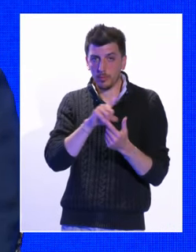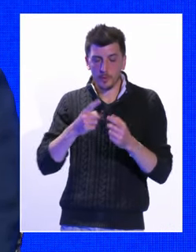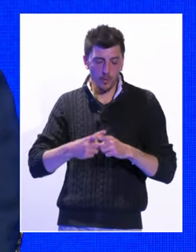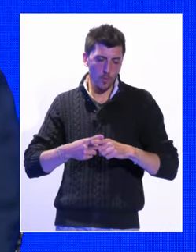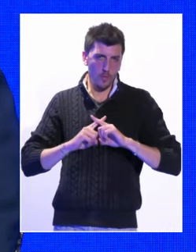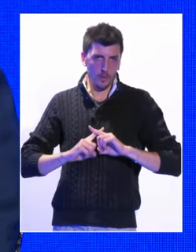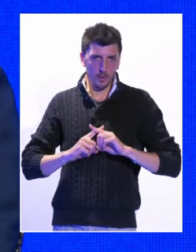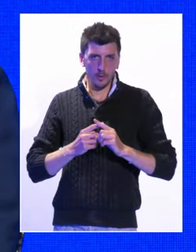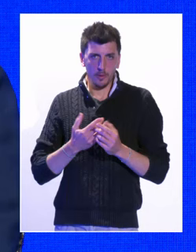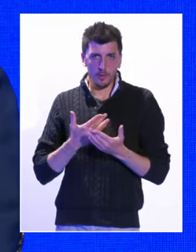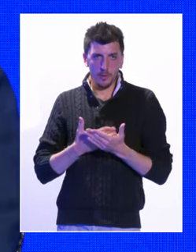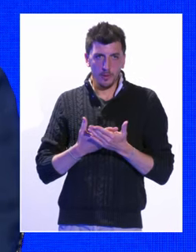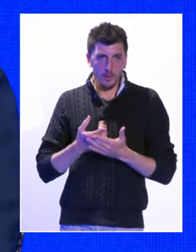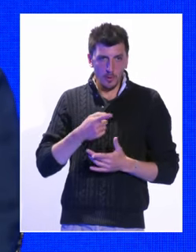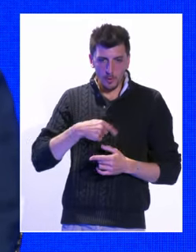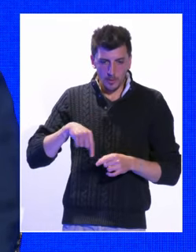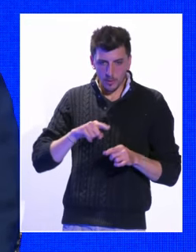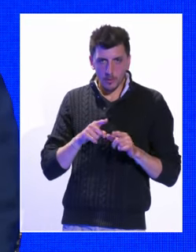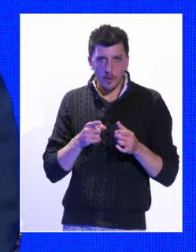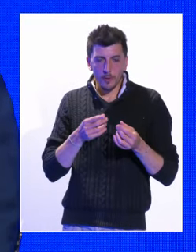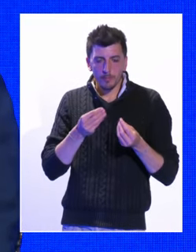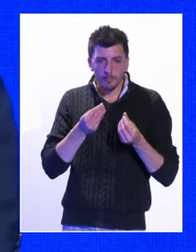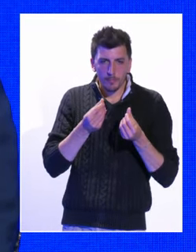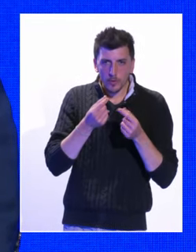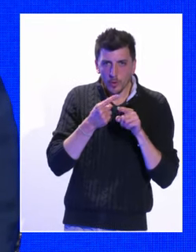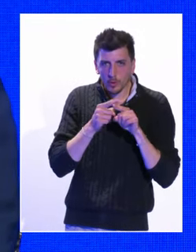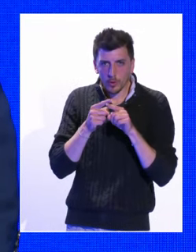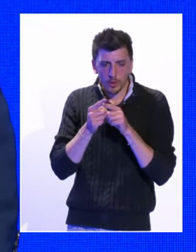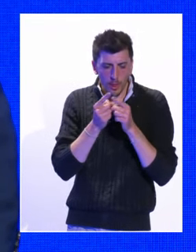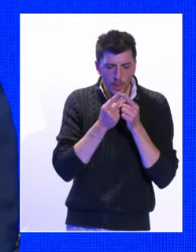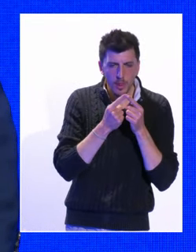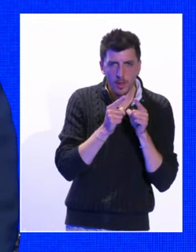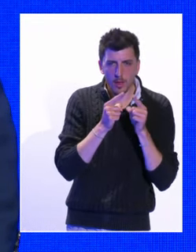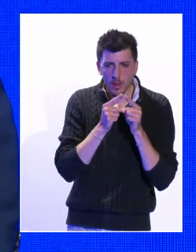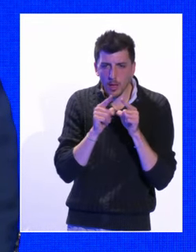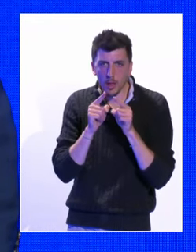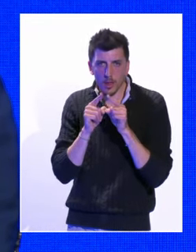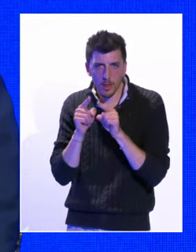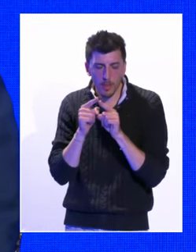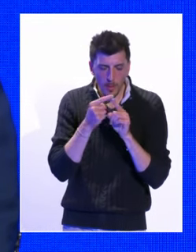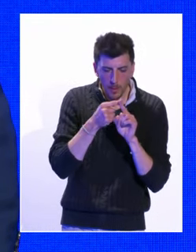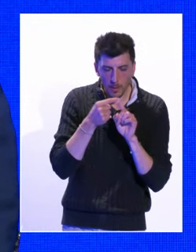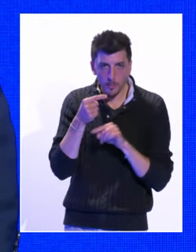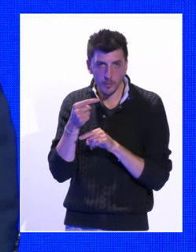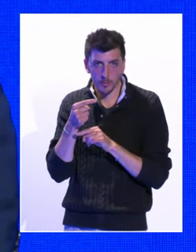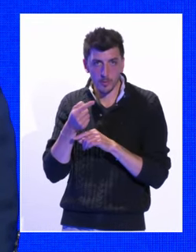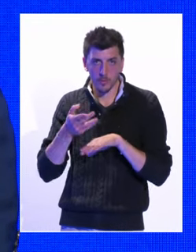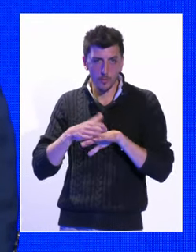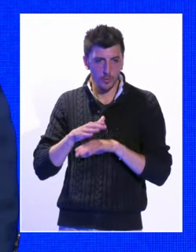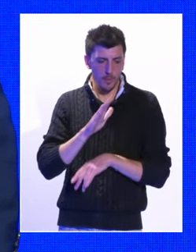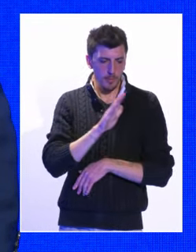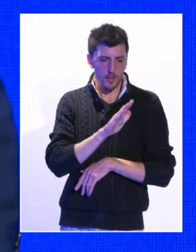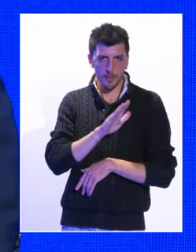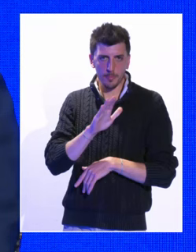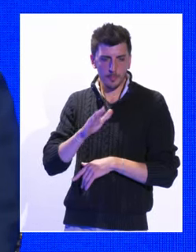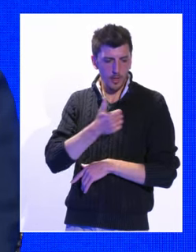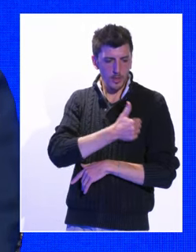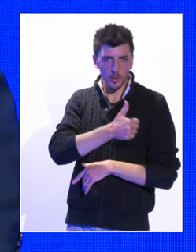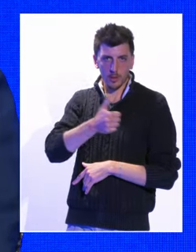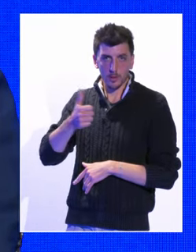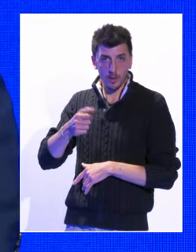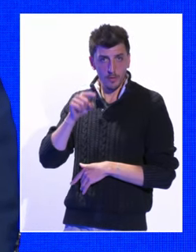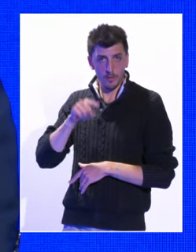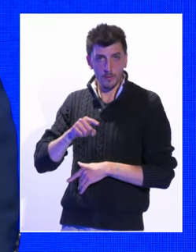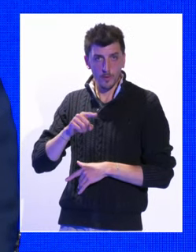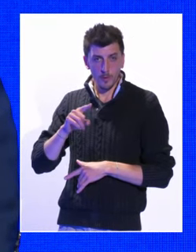a entre nous que des nuances. Et donc, chacun a le devoir de prendre sa part